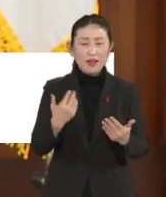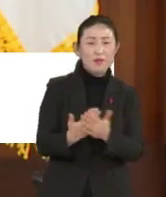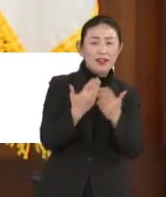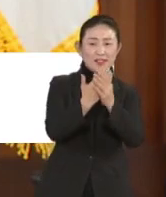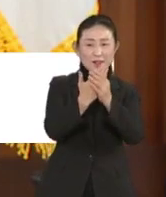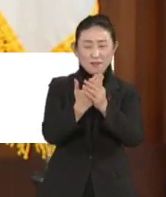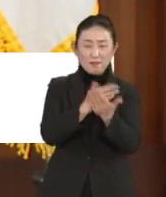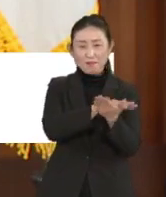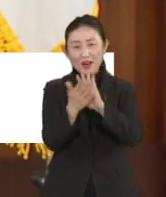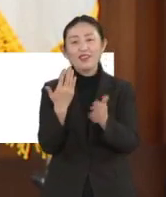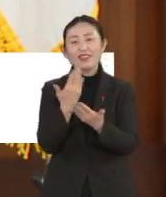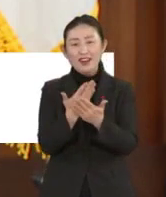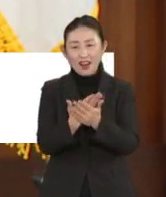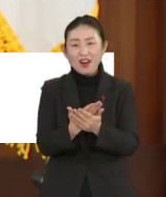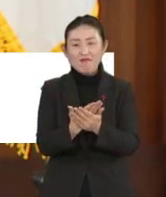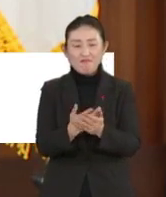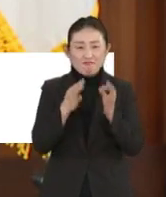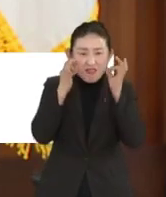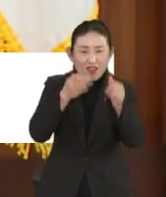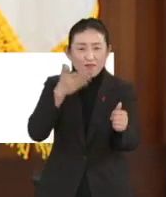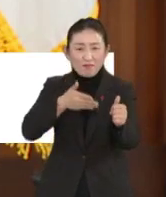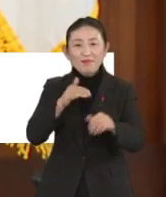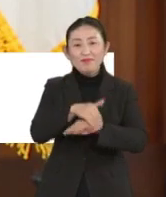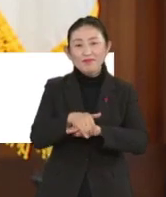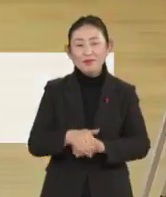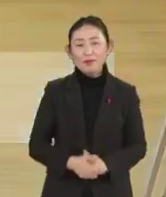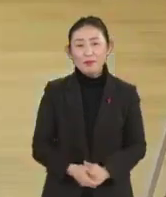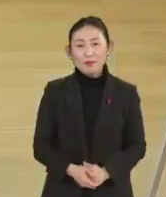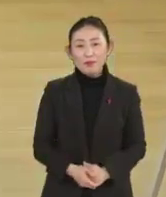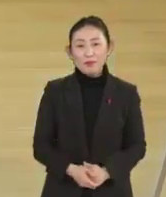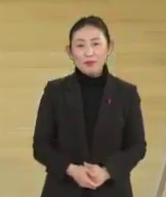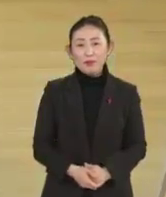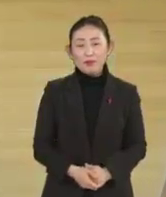바꿔 달라고 노력을 할 것입니다